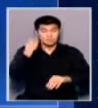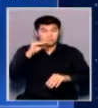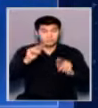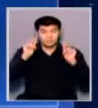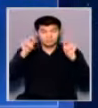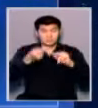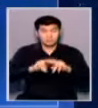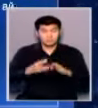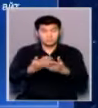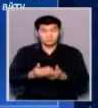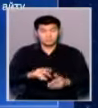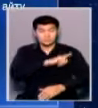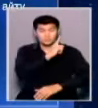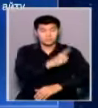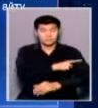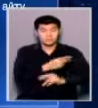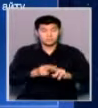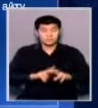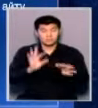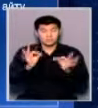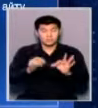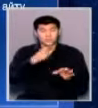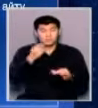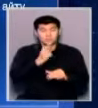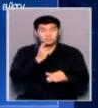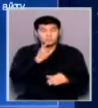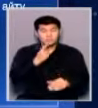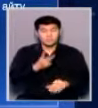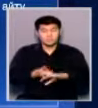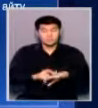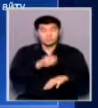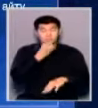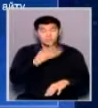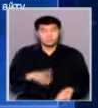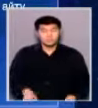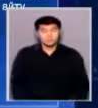керек. Бірі мақты, бірі нашарлау болды деп айту ғойын. Өте тамаша.